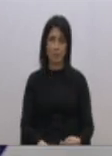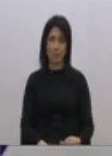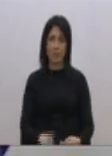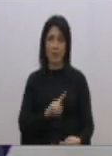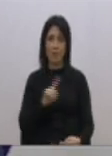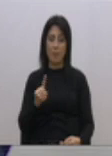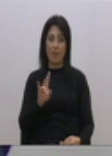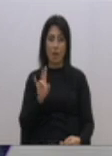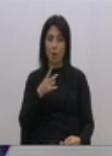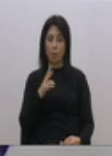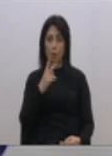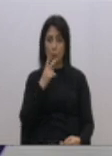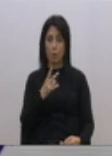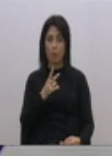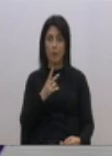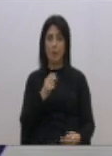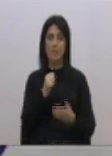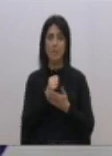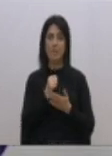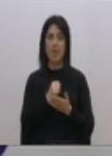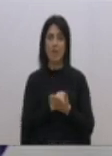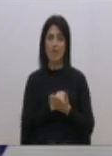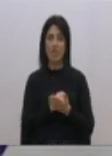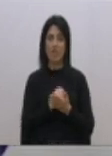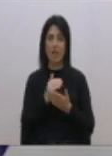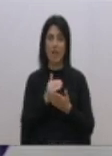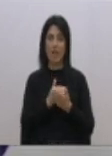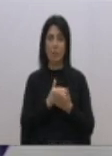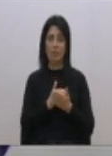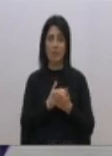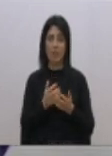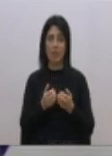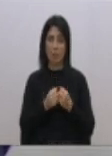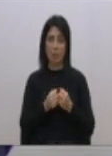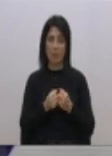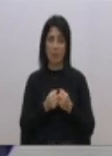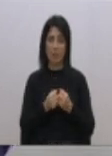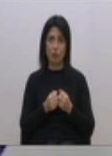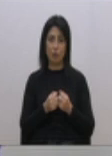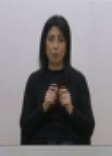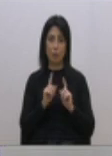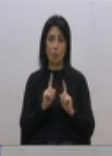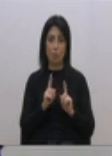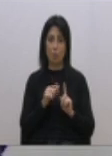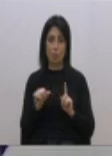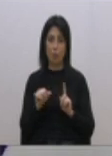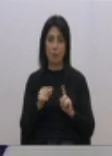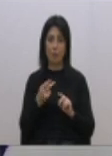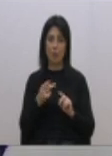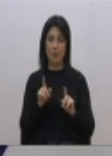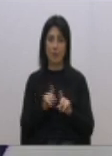Მაგრამ ნუ მიუდგებით სავიზო რეჟიმის შემოღებას მხოლოდ, ასე